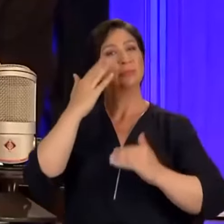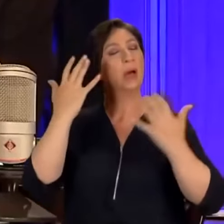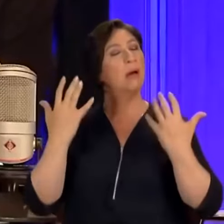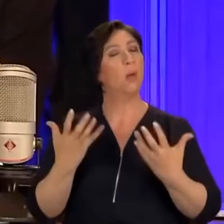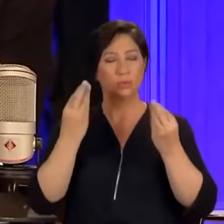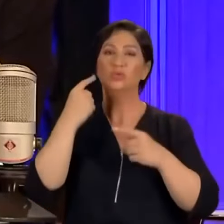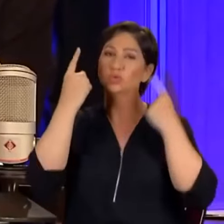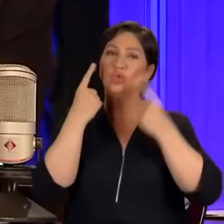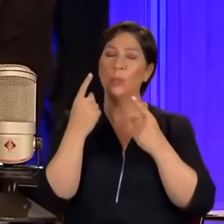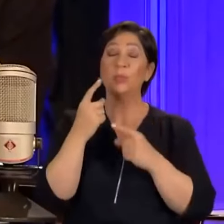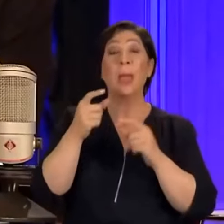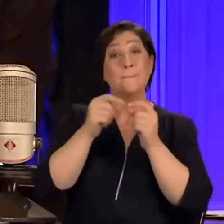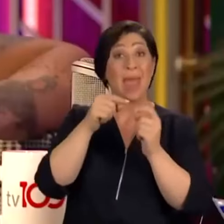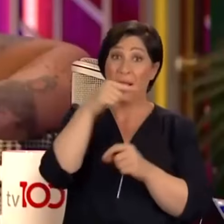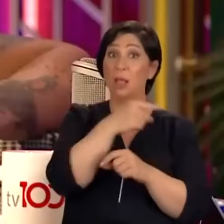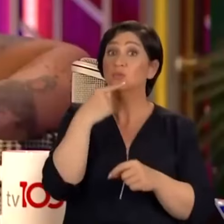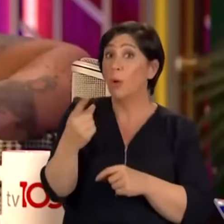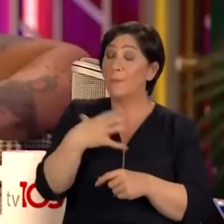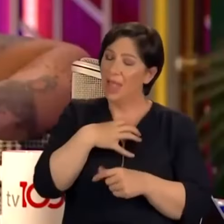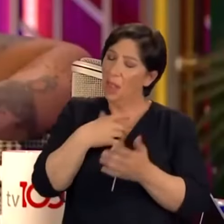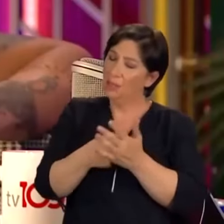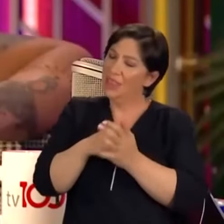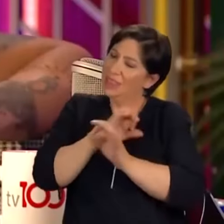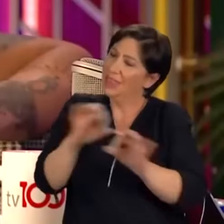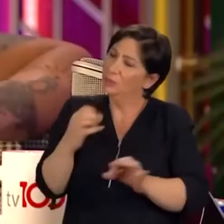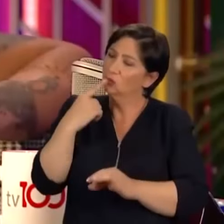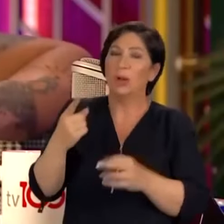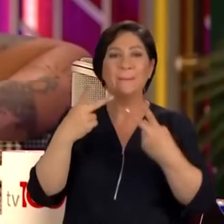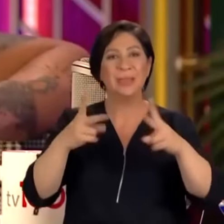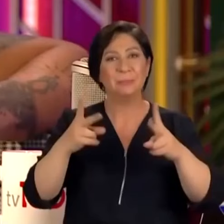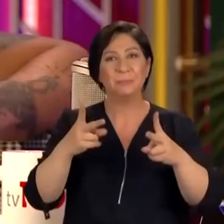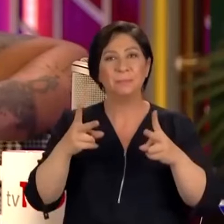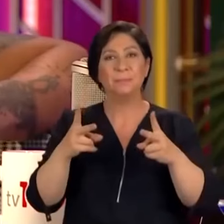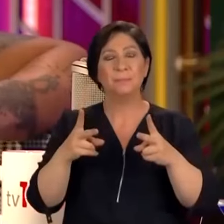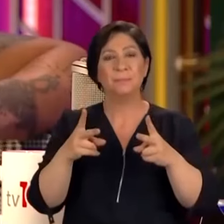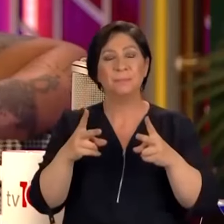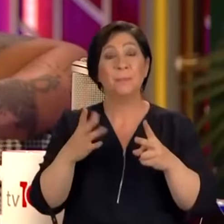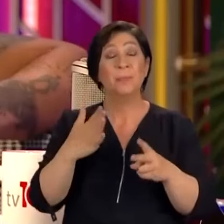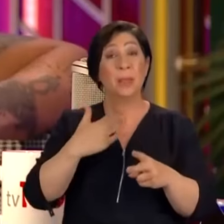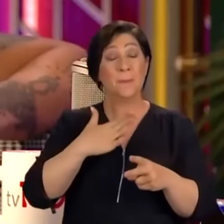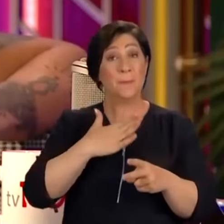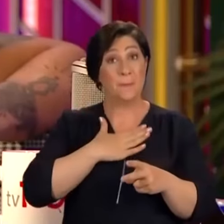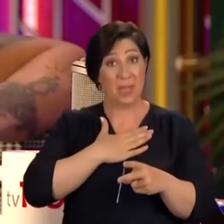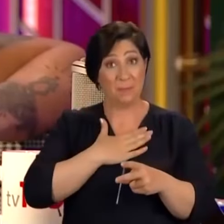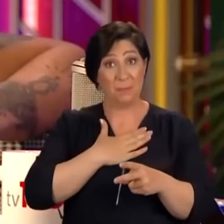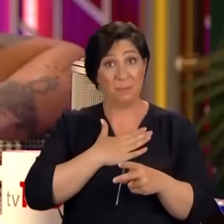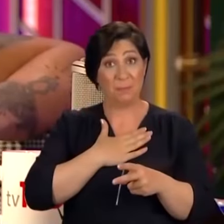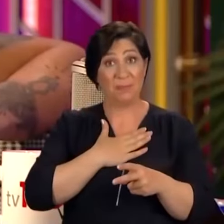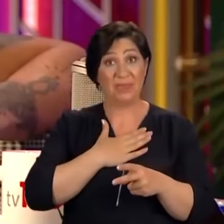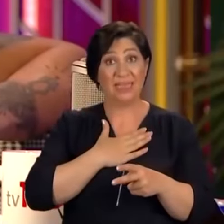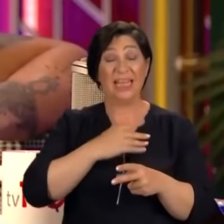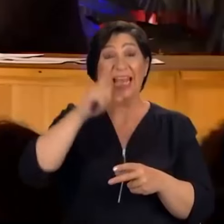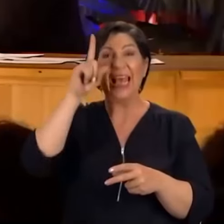düşünüyorum yani ben kendi adıma Eee şunu net söyleyebilirim Eee benim